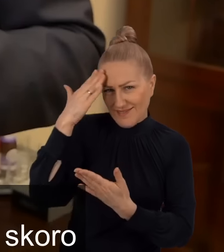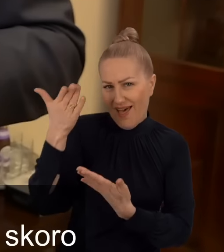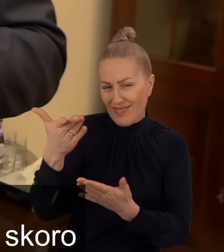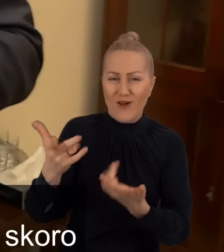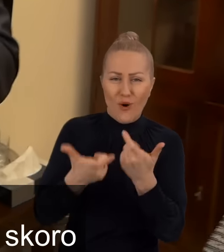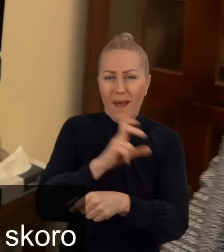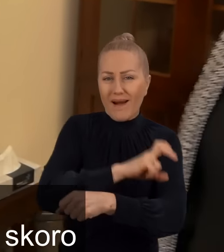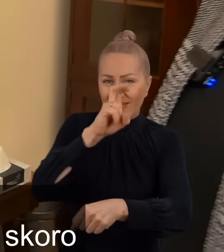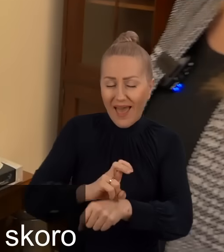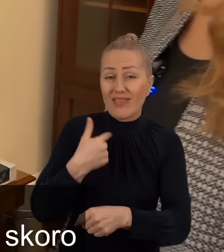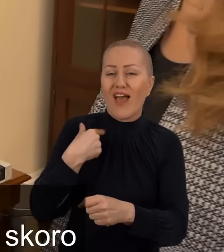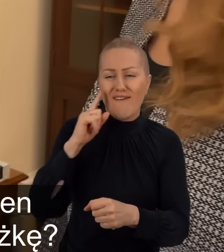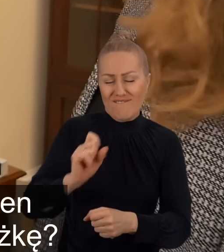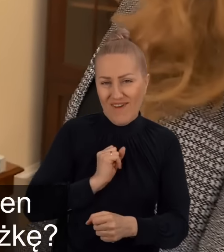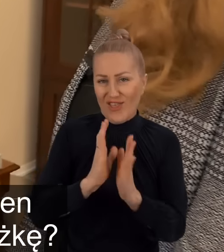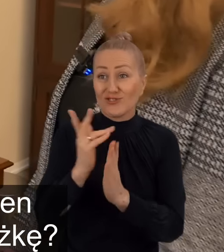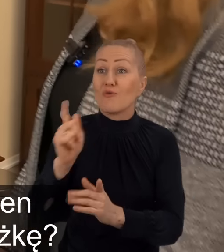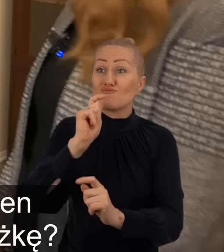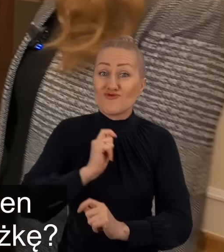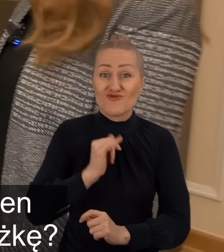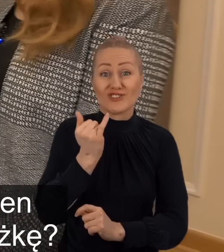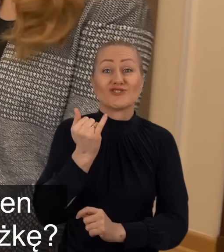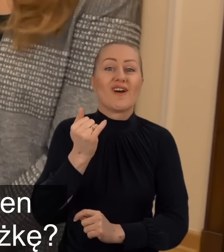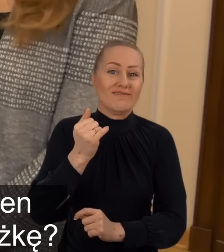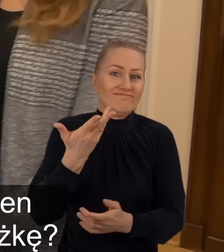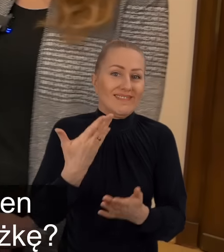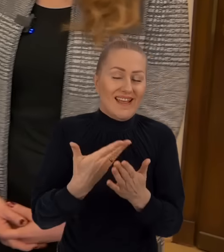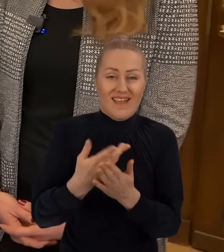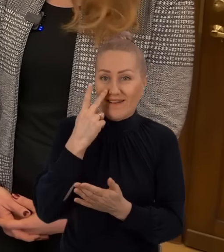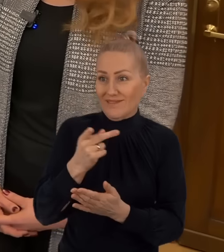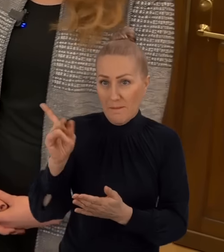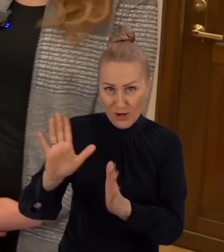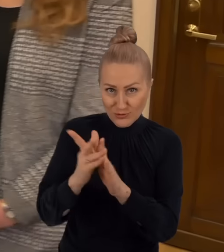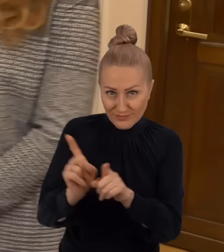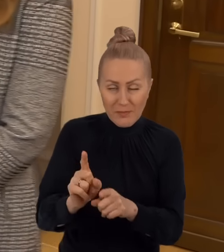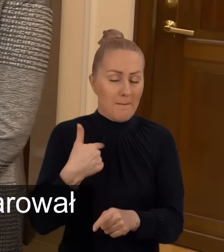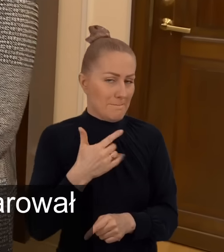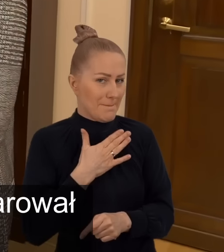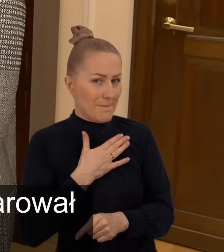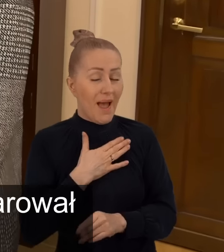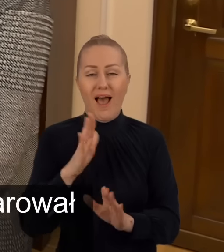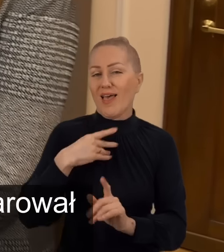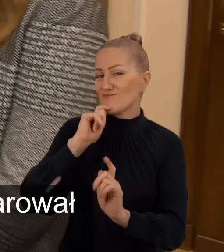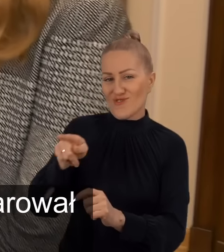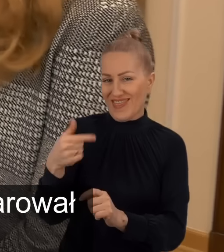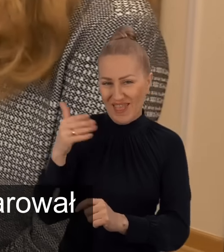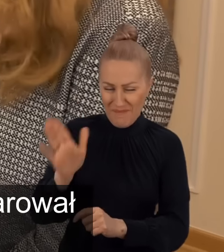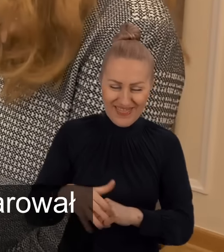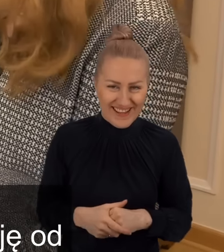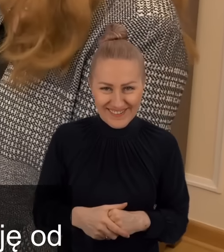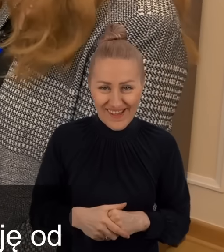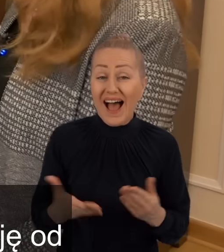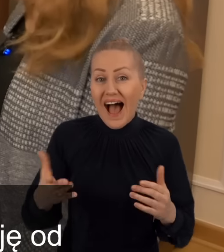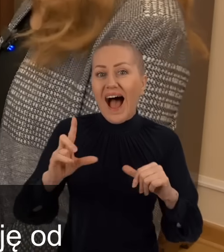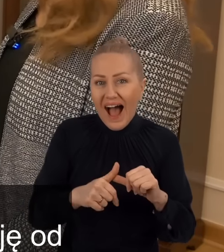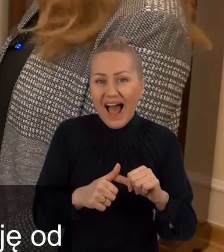Bardzo fajna książka, przeczytałem ją już wcześniej, ale skoro autor podarował mi jeszcze jeden egzemplarz, to ma pani tę książkę? Mam. Ma pani, no to już tak. Nie będę pani darował w takim razie tej książki.